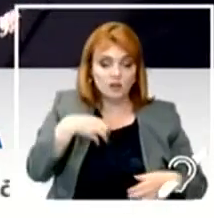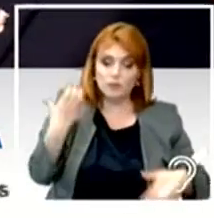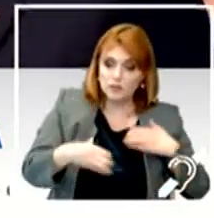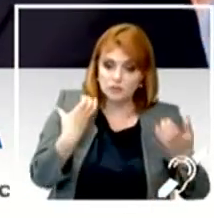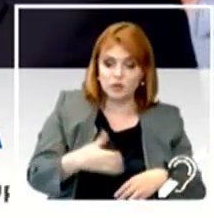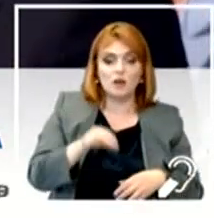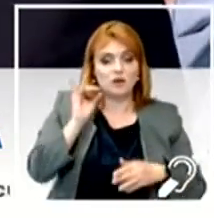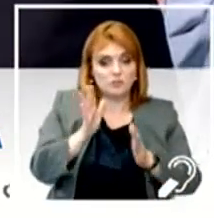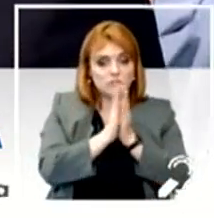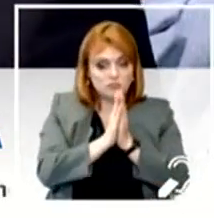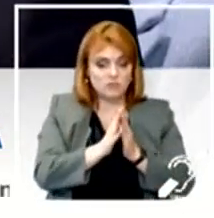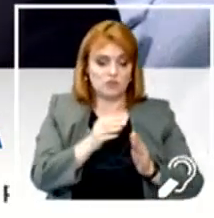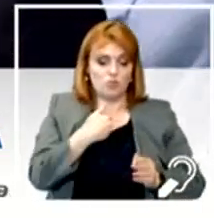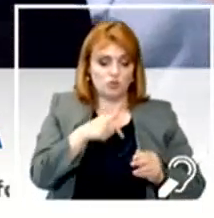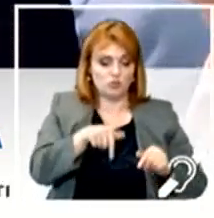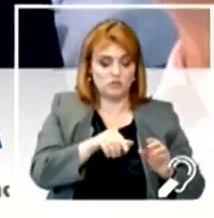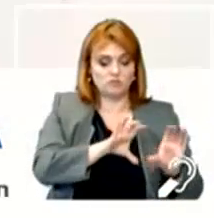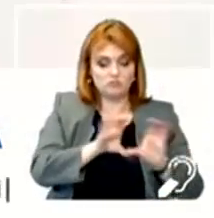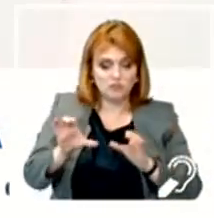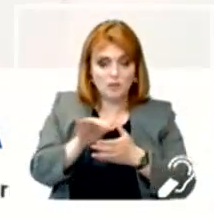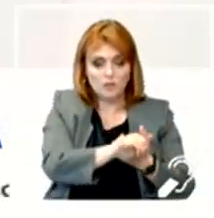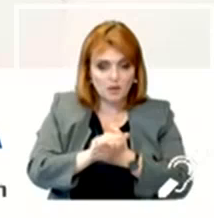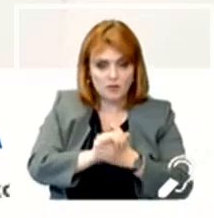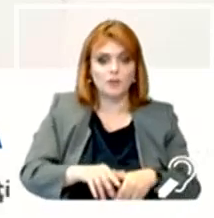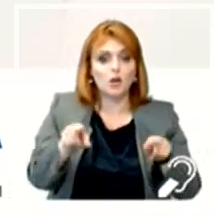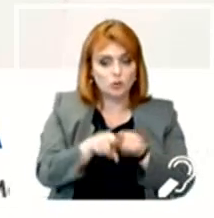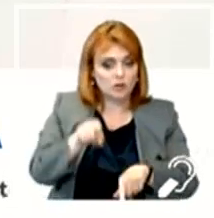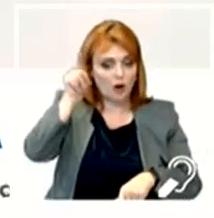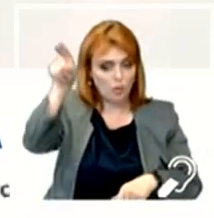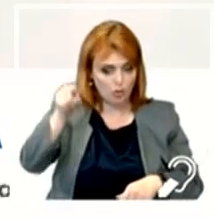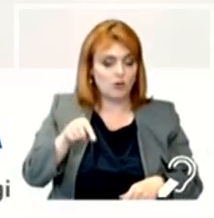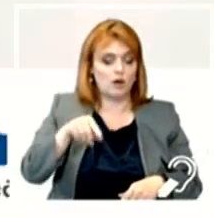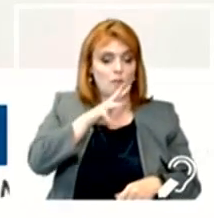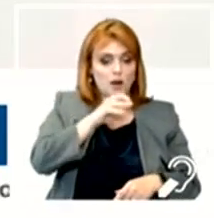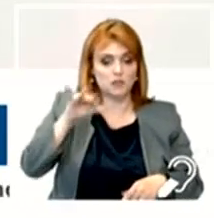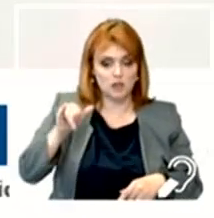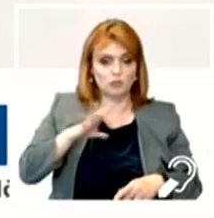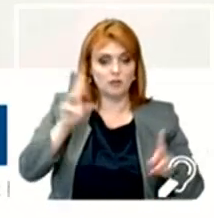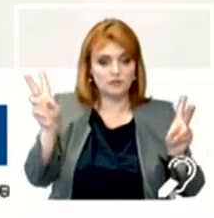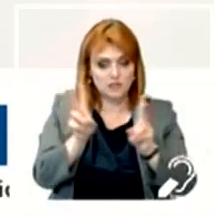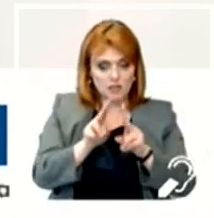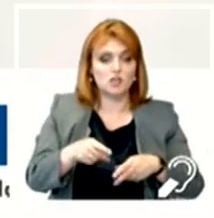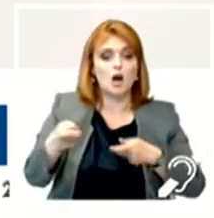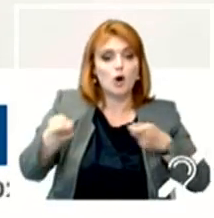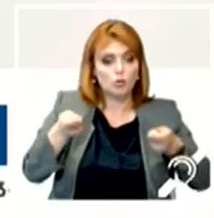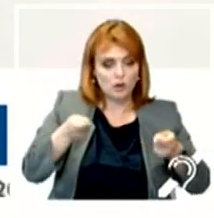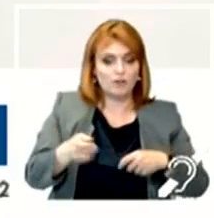a contribui la menținerea păcii și securității în zonă. Tot la Reykjavik, Maia Sandu s-a întâlnit cu premierul olandez Mark Rutte,